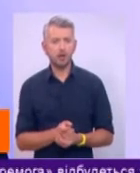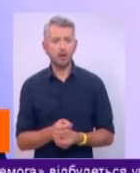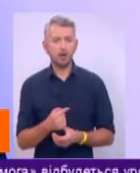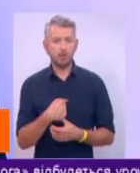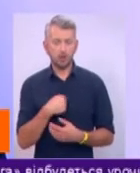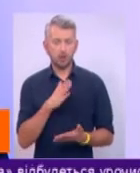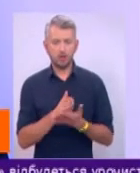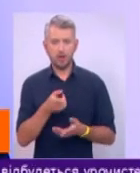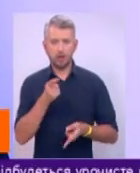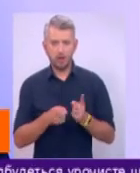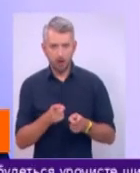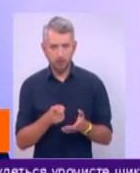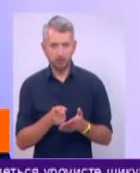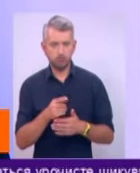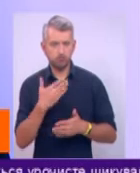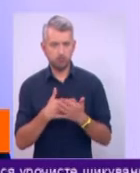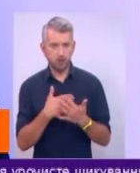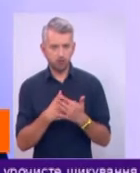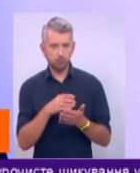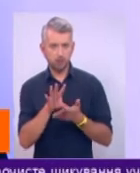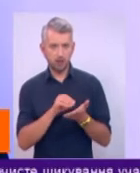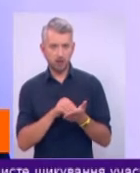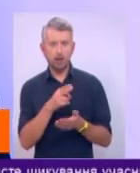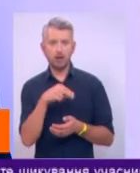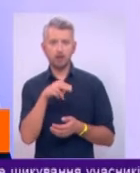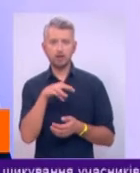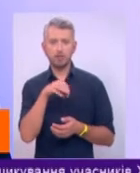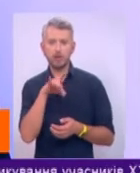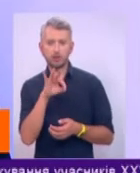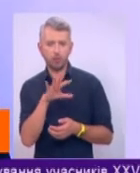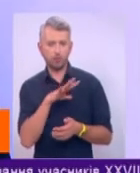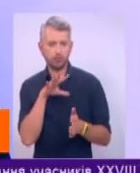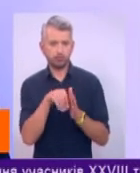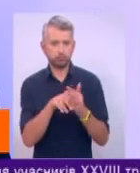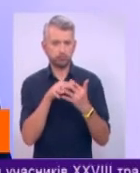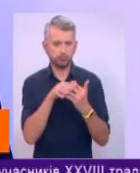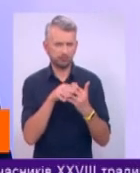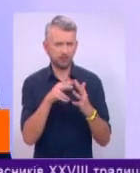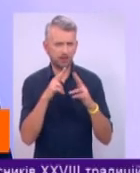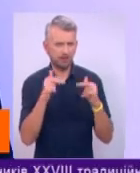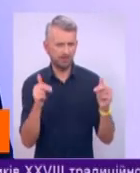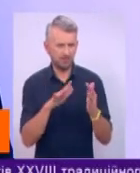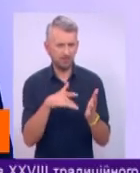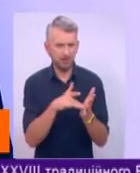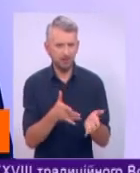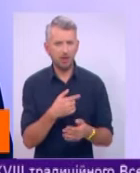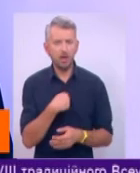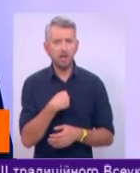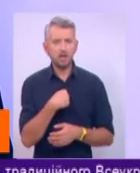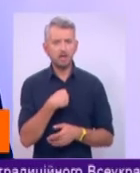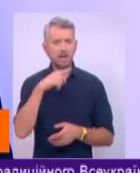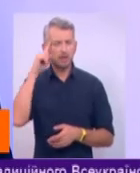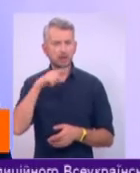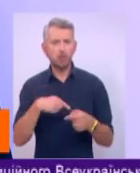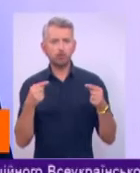реальний приклад, Дмитро Поворотний, він брав участь у боях у складі 20-го батальйону, це з Дніпра. Я